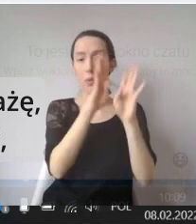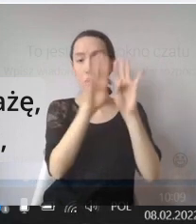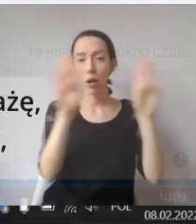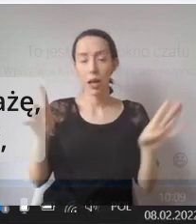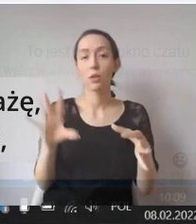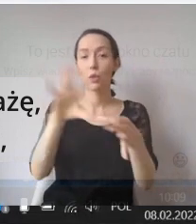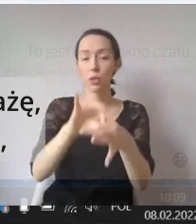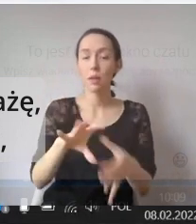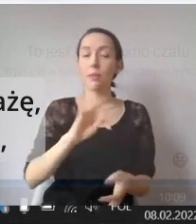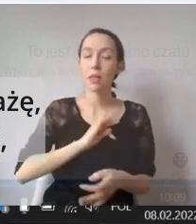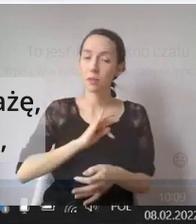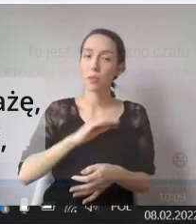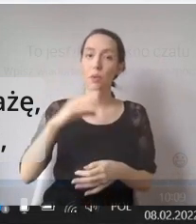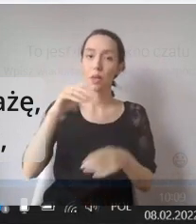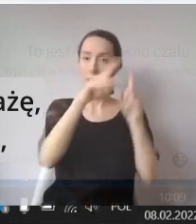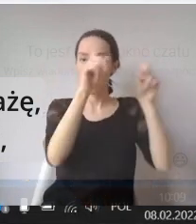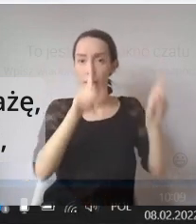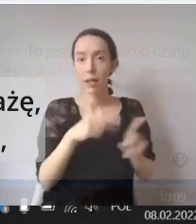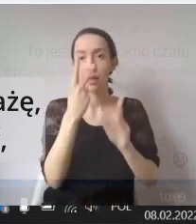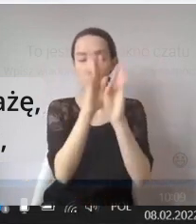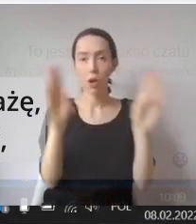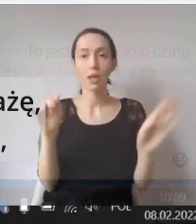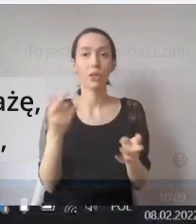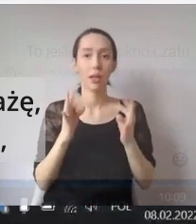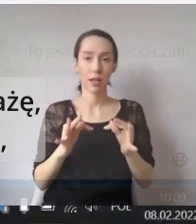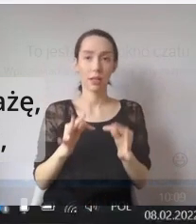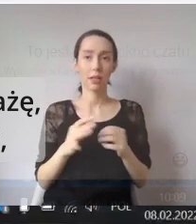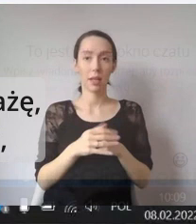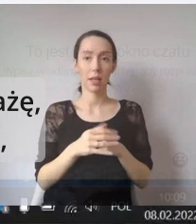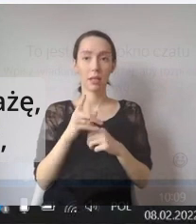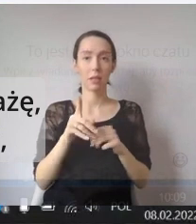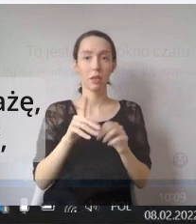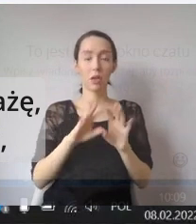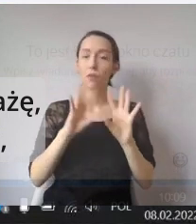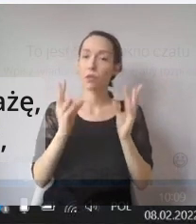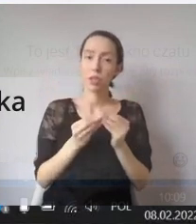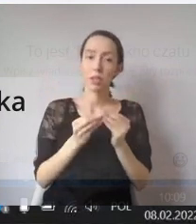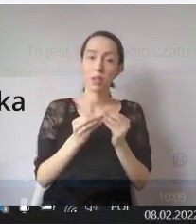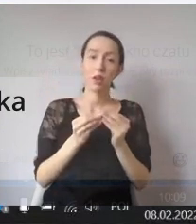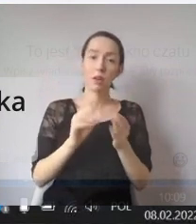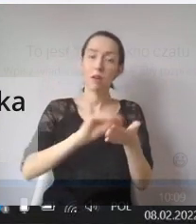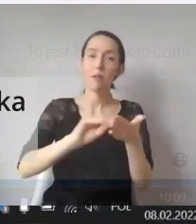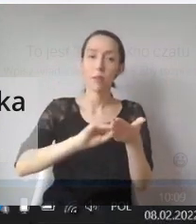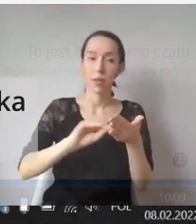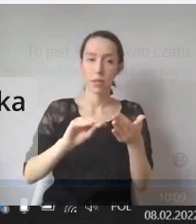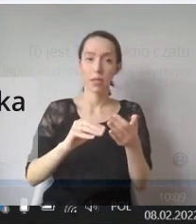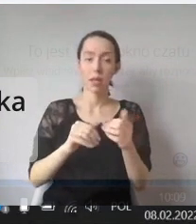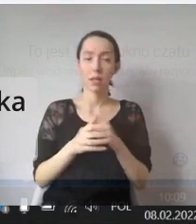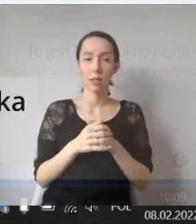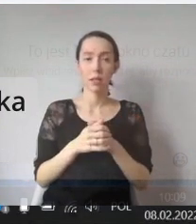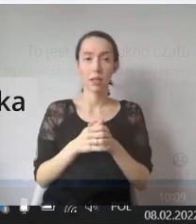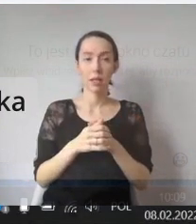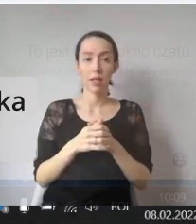i pokażę, jak teraz to wszystko tutaj prawidłowo sobie zaznaczyć, czyli w jaki sposób